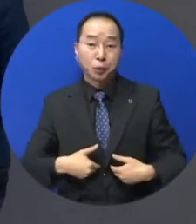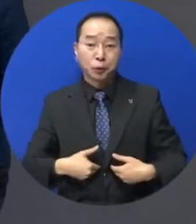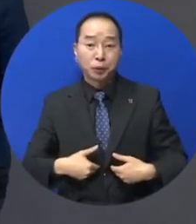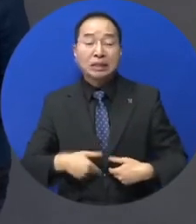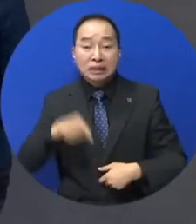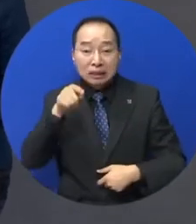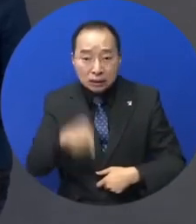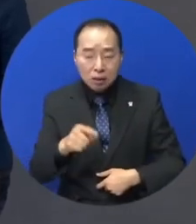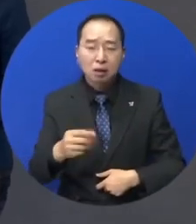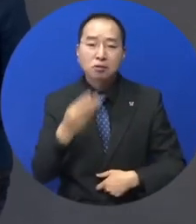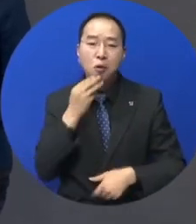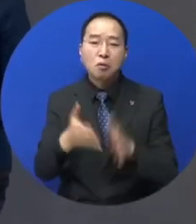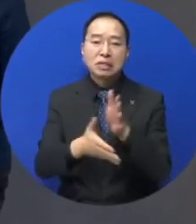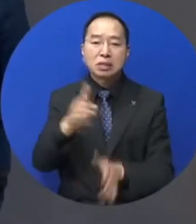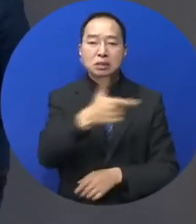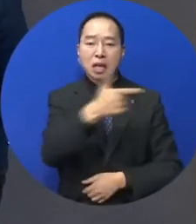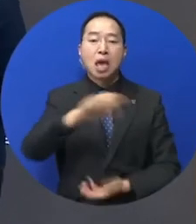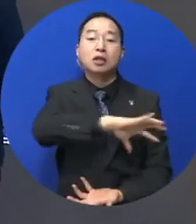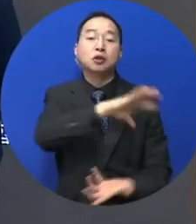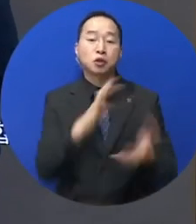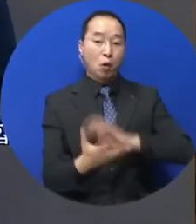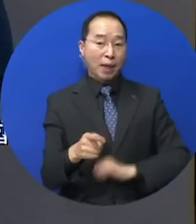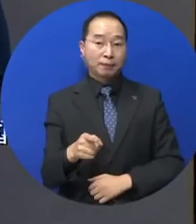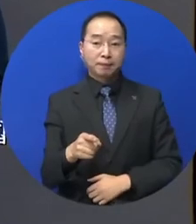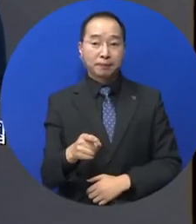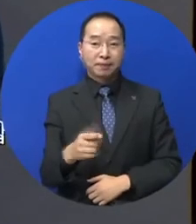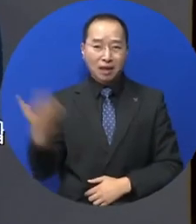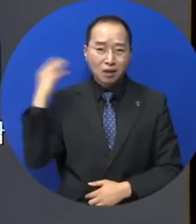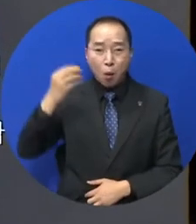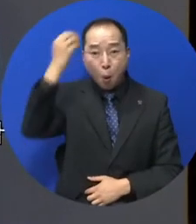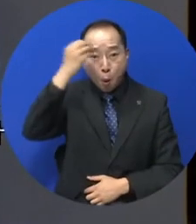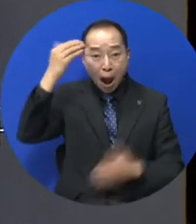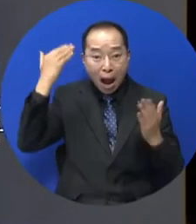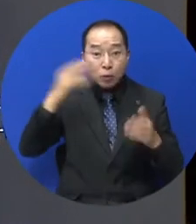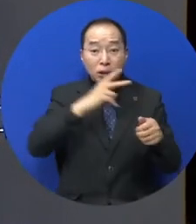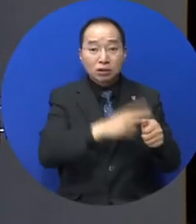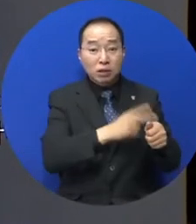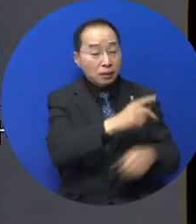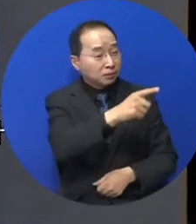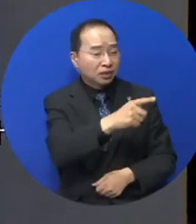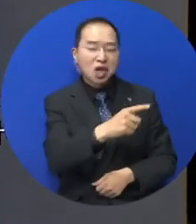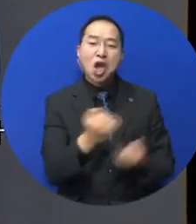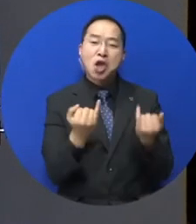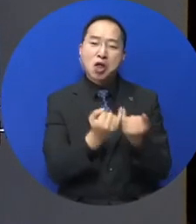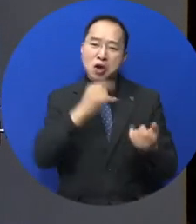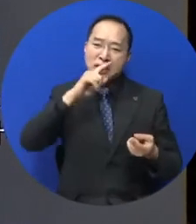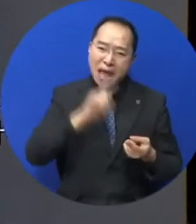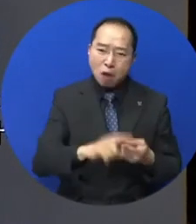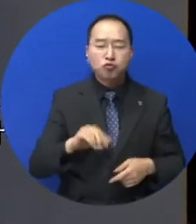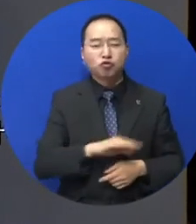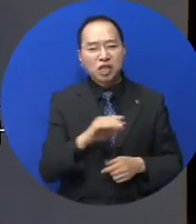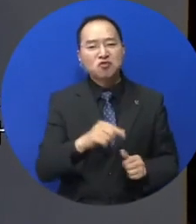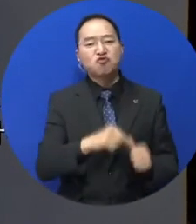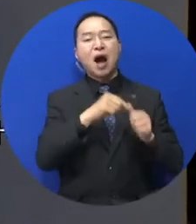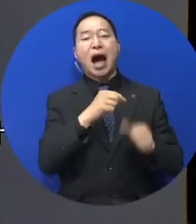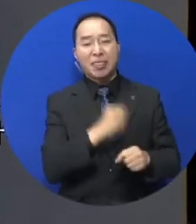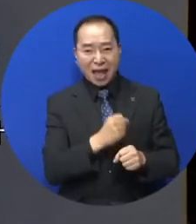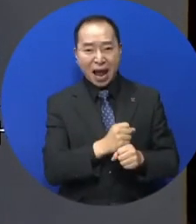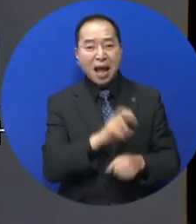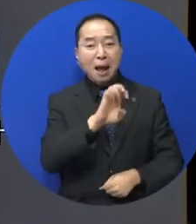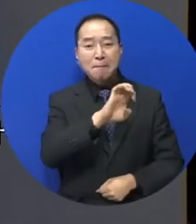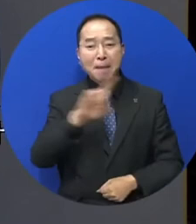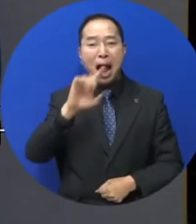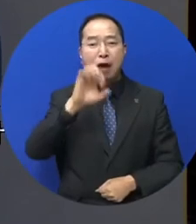이것이 서울시 대전환입니다. 고교 시절 한 선생님께서 여성다움이 우리를 구원한다는 파우스트의 마지막